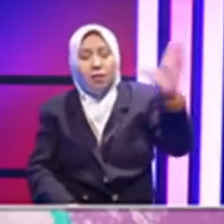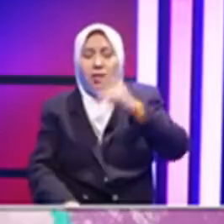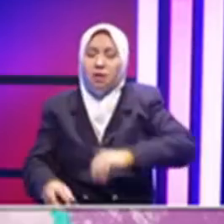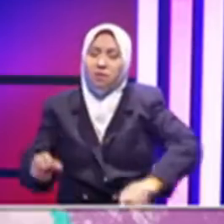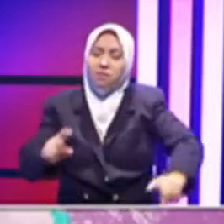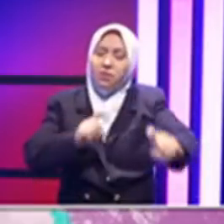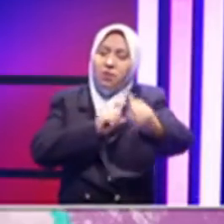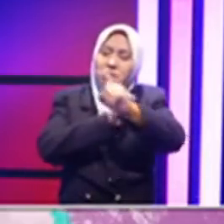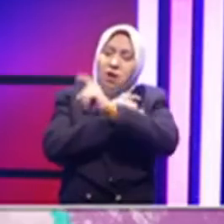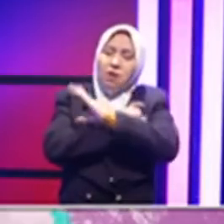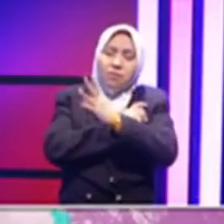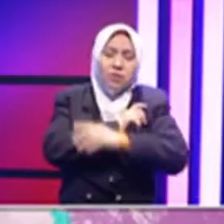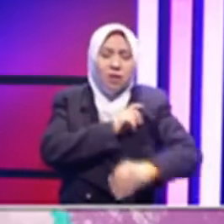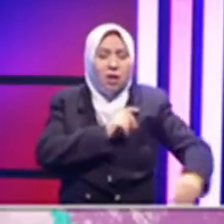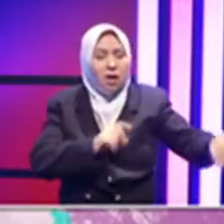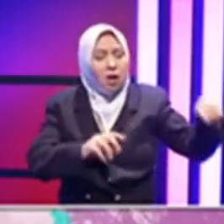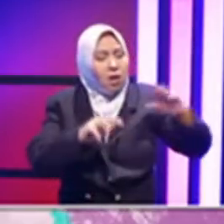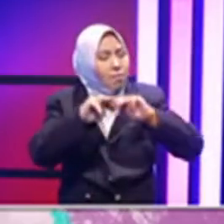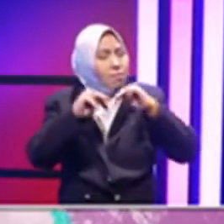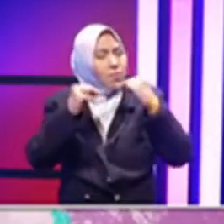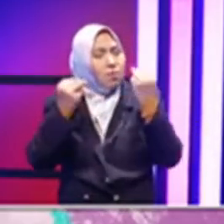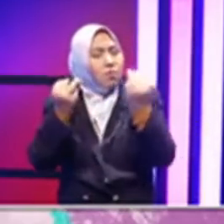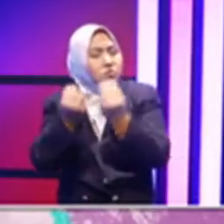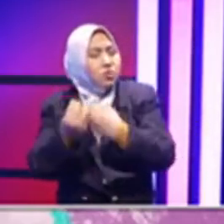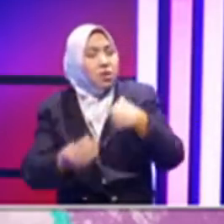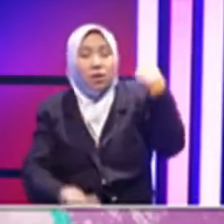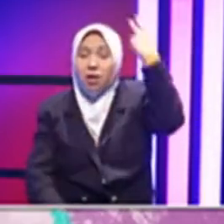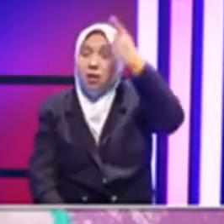وفرعون وإخوان